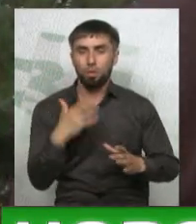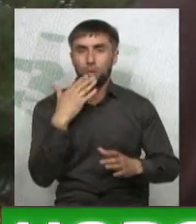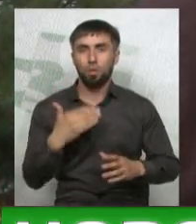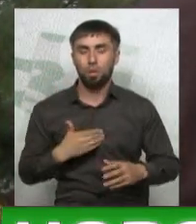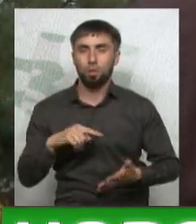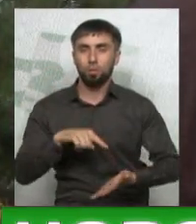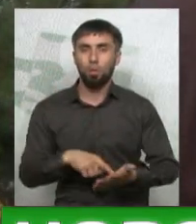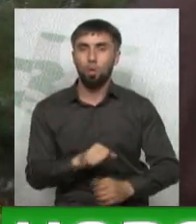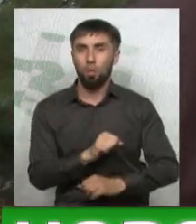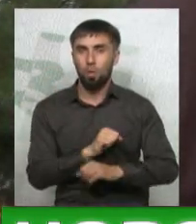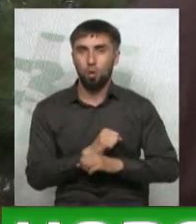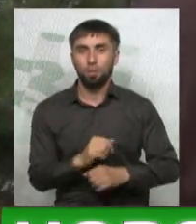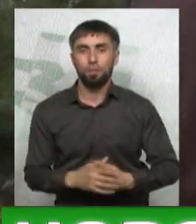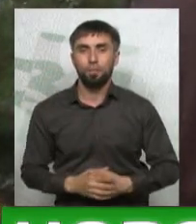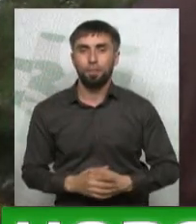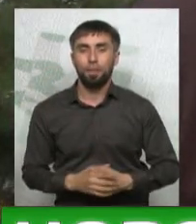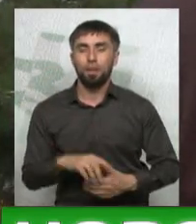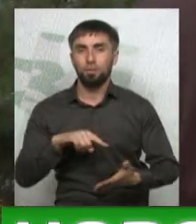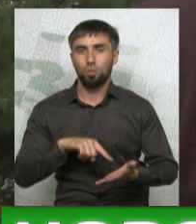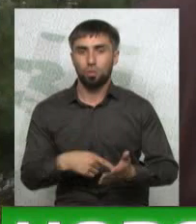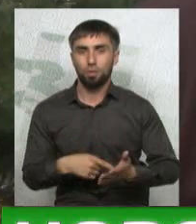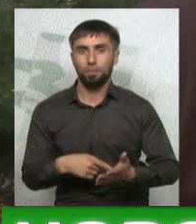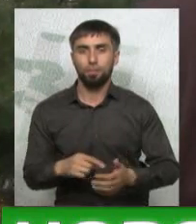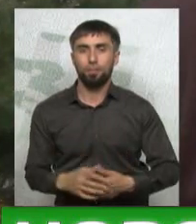излюбленной точкой отдыха, точкой,